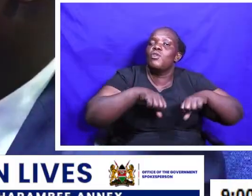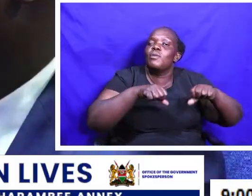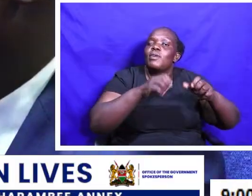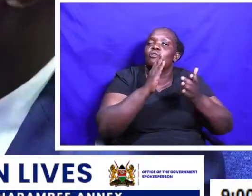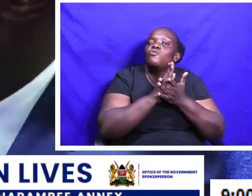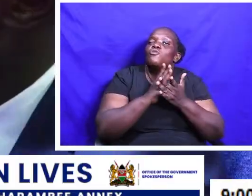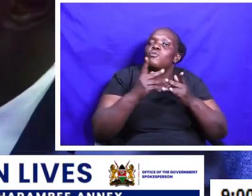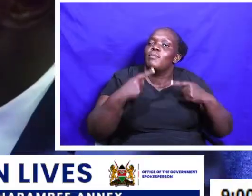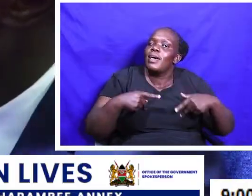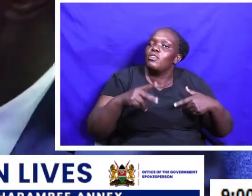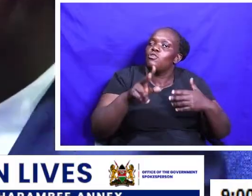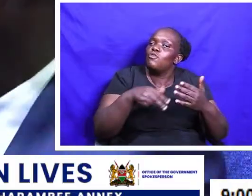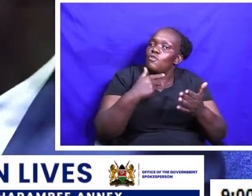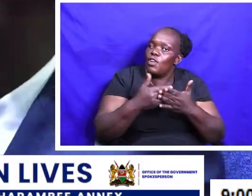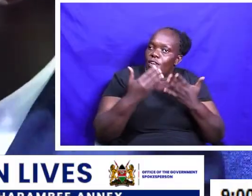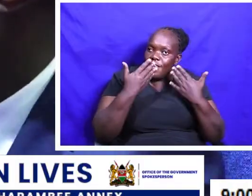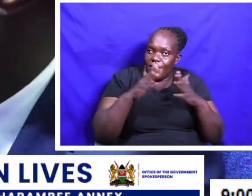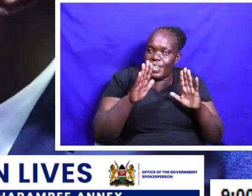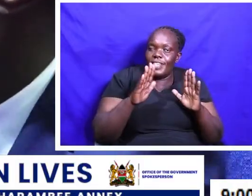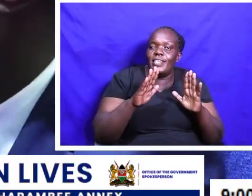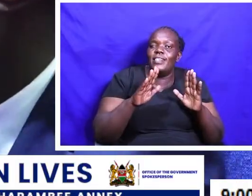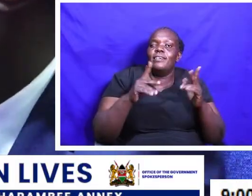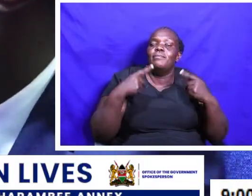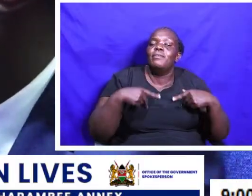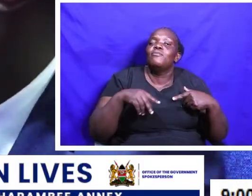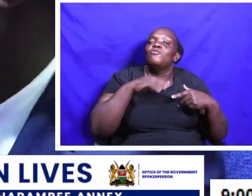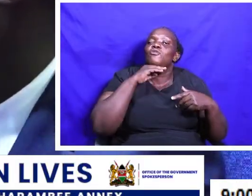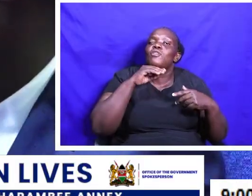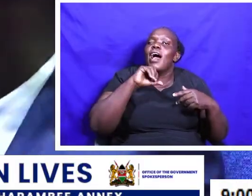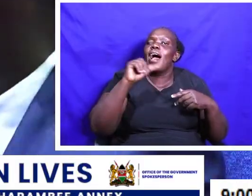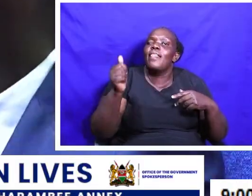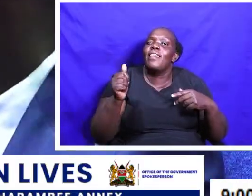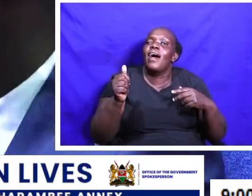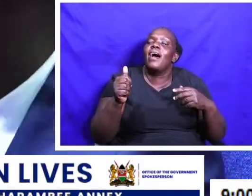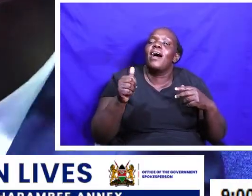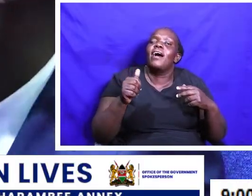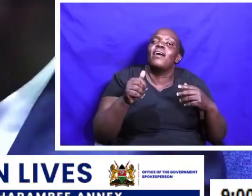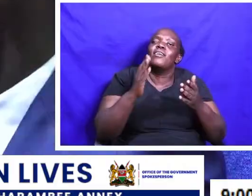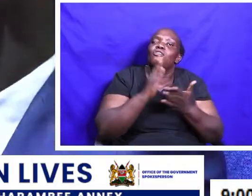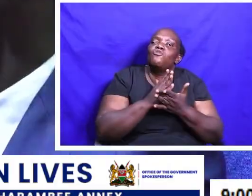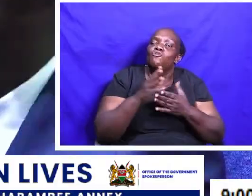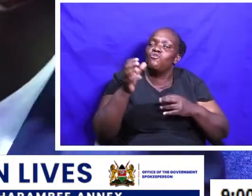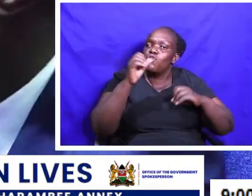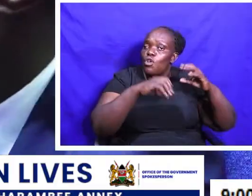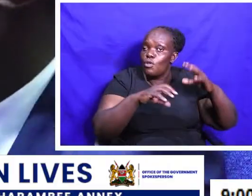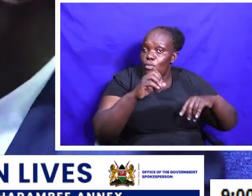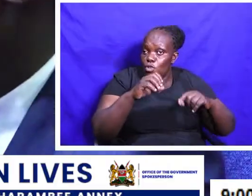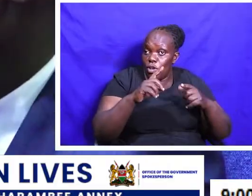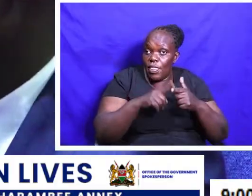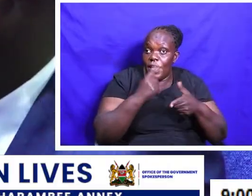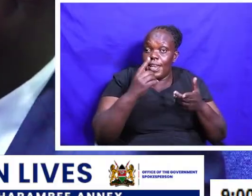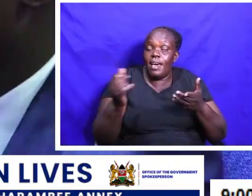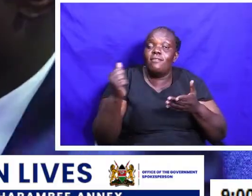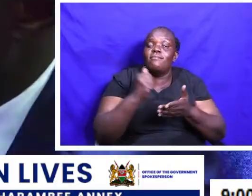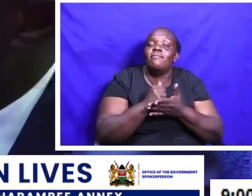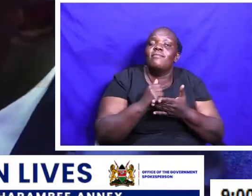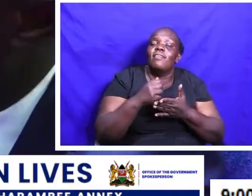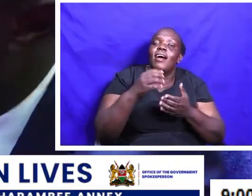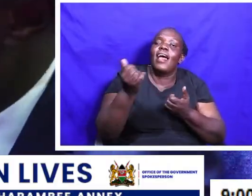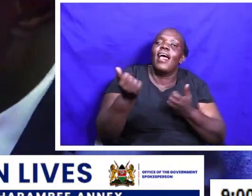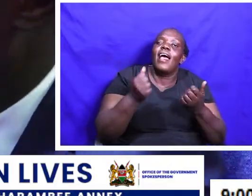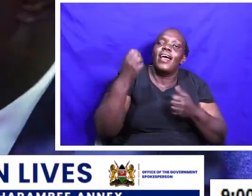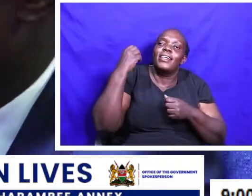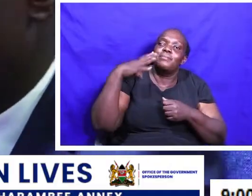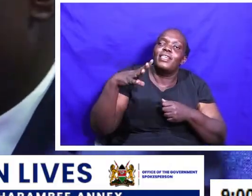bodaboda, mtu ameanguka, pengine watu wamefiwa, bodaboda mwenzetu amefiwa, lazima tuchange. So kuhaya gari